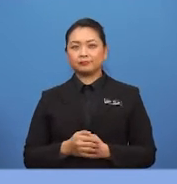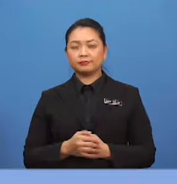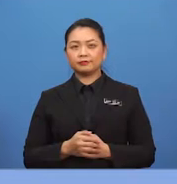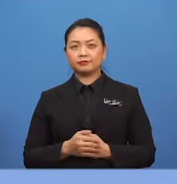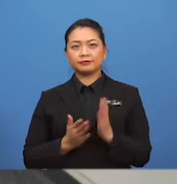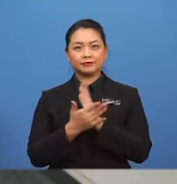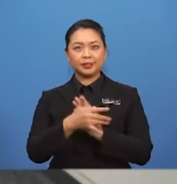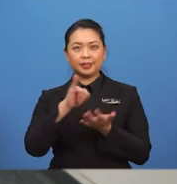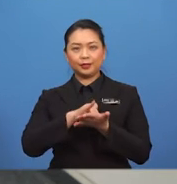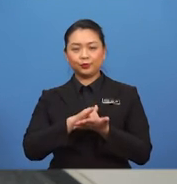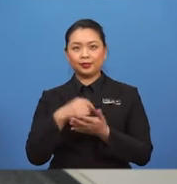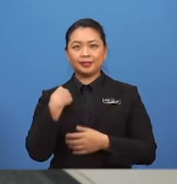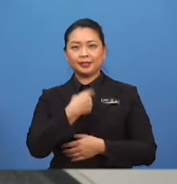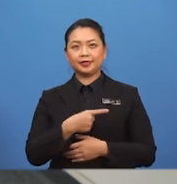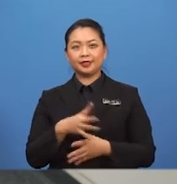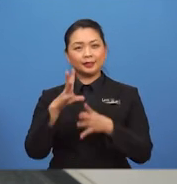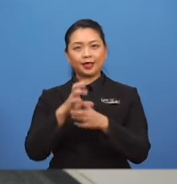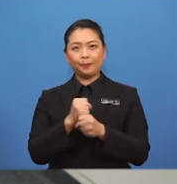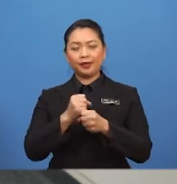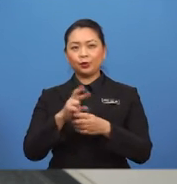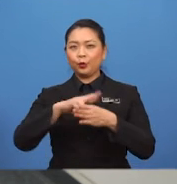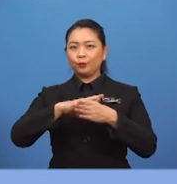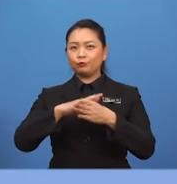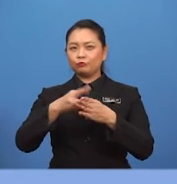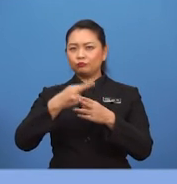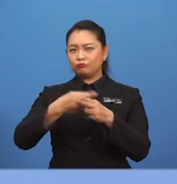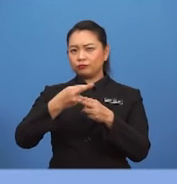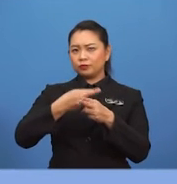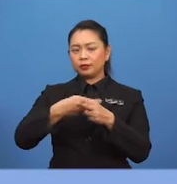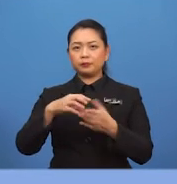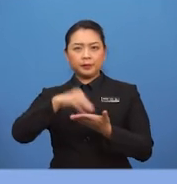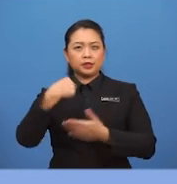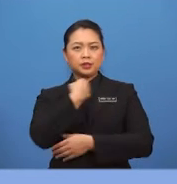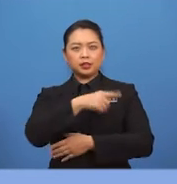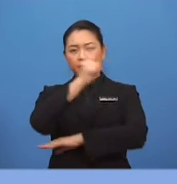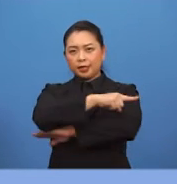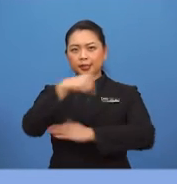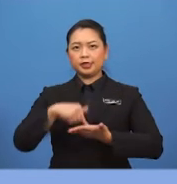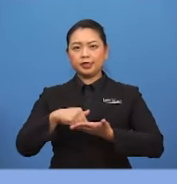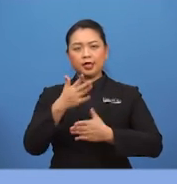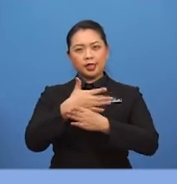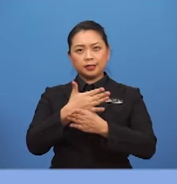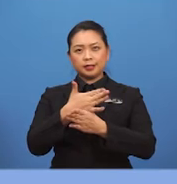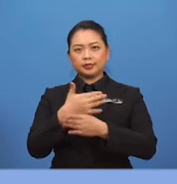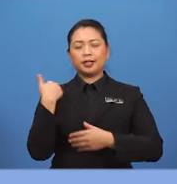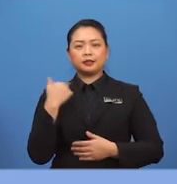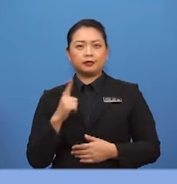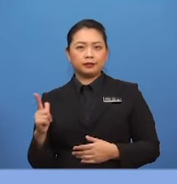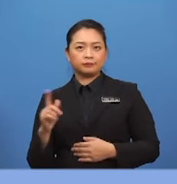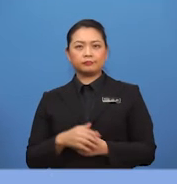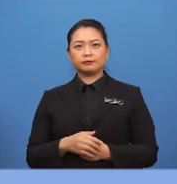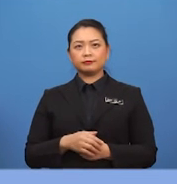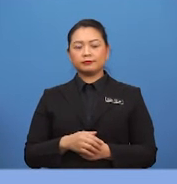plastik. Oleh itu, kita dapat merumuskan pembelajaran kita pada hari ini. Antaranya